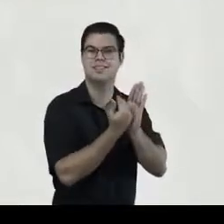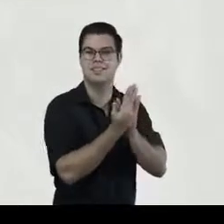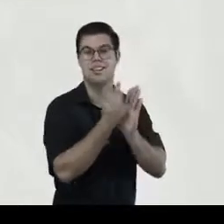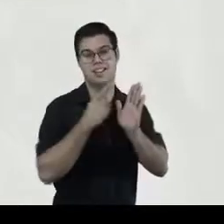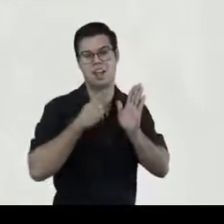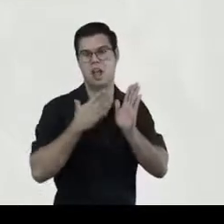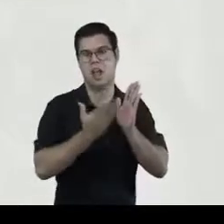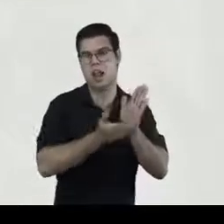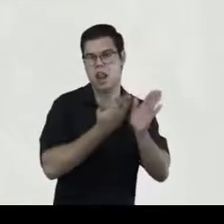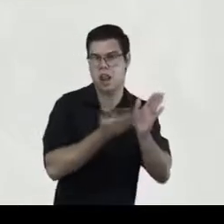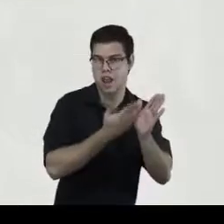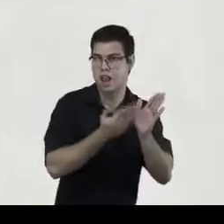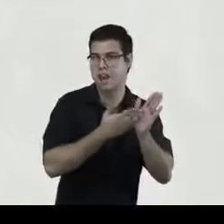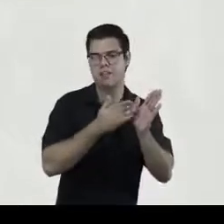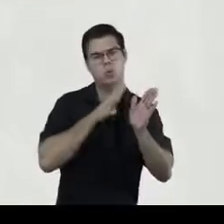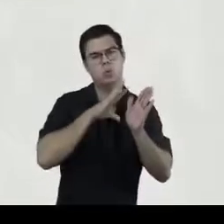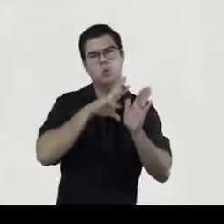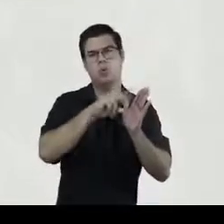Suivante.